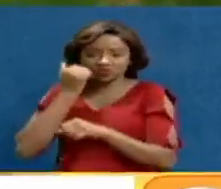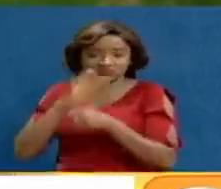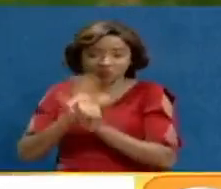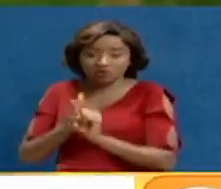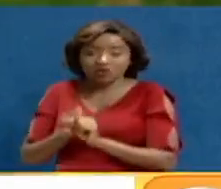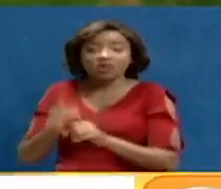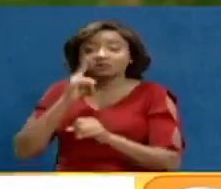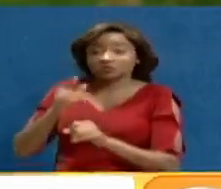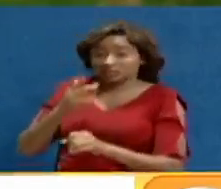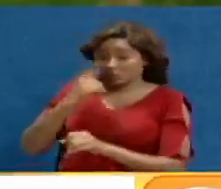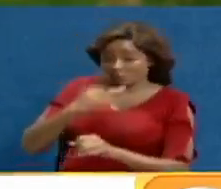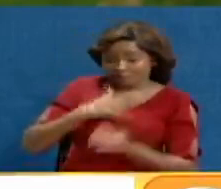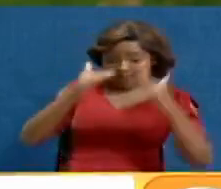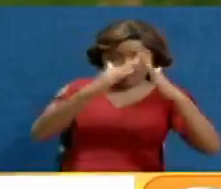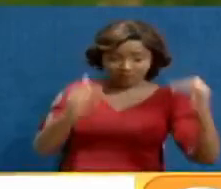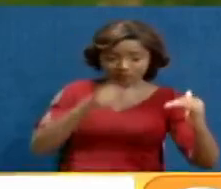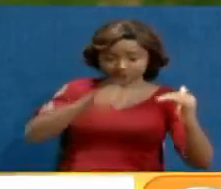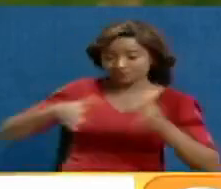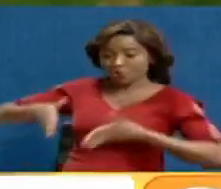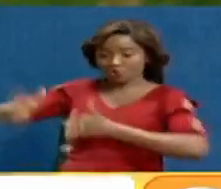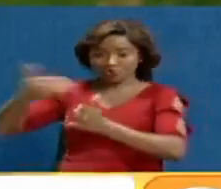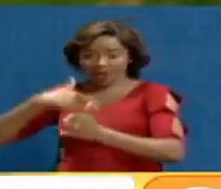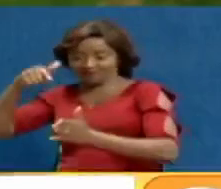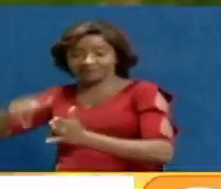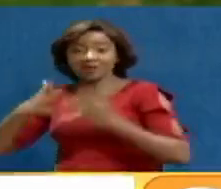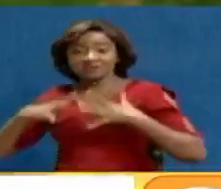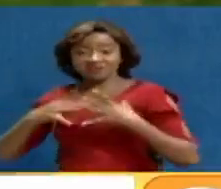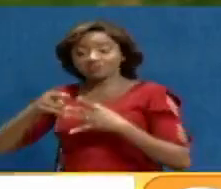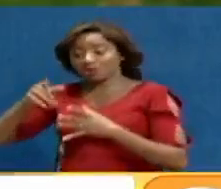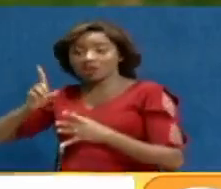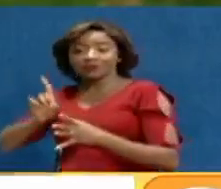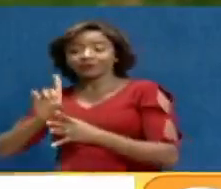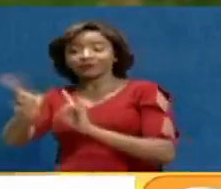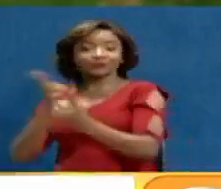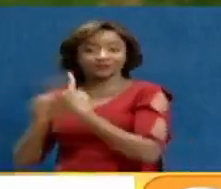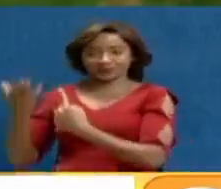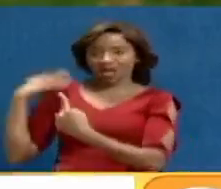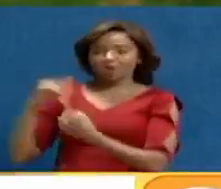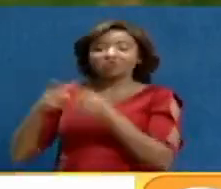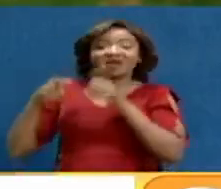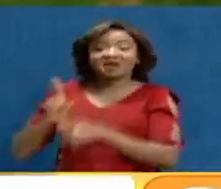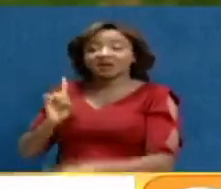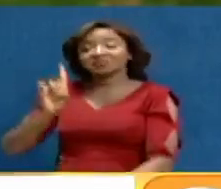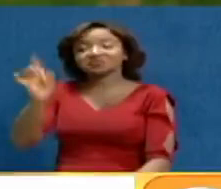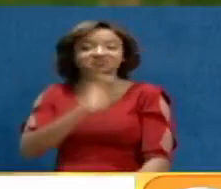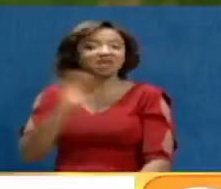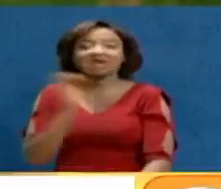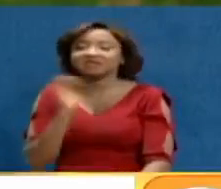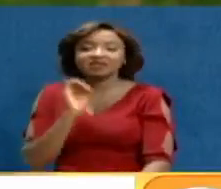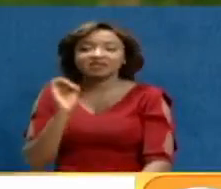sisi. Mtu apiti akienda soko. Na tukienda center, ukifika karibu kwa duka hivi, mtu anakuangalia